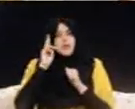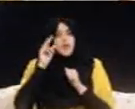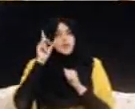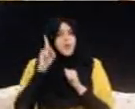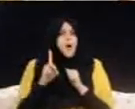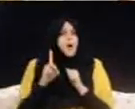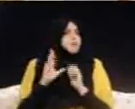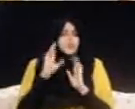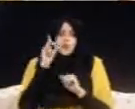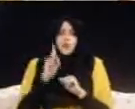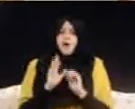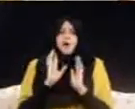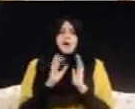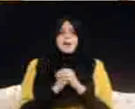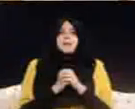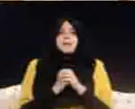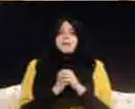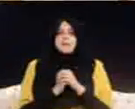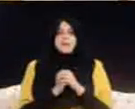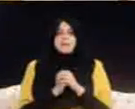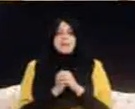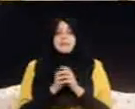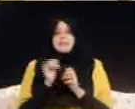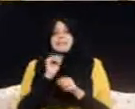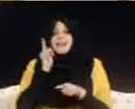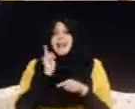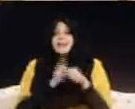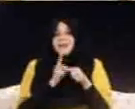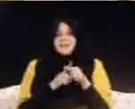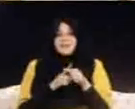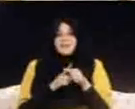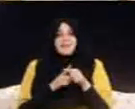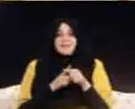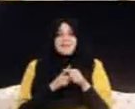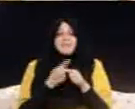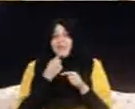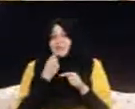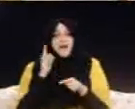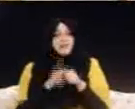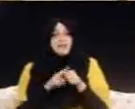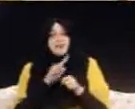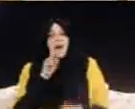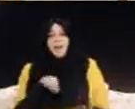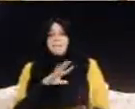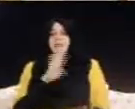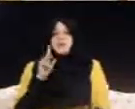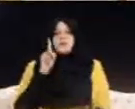حلال، وما جاء عن الطريق الممنوع فهو ممنوع ومحرم، وربي قال